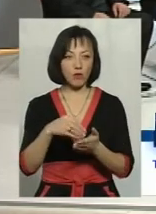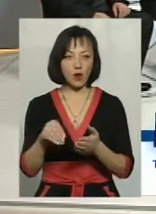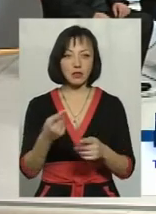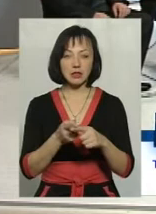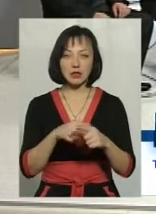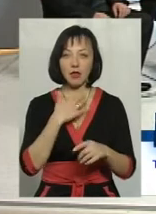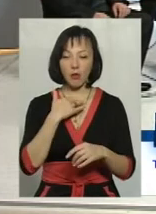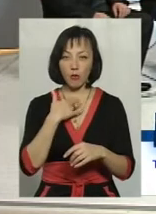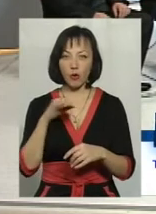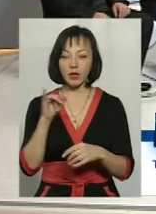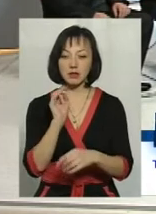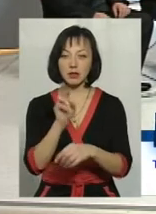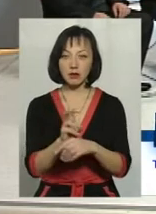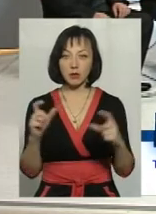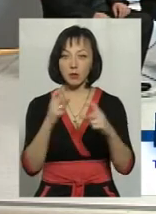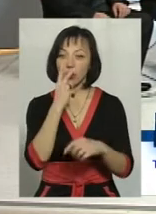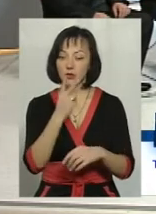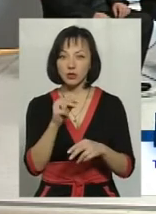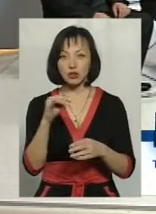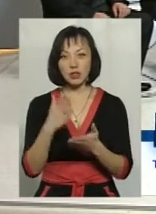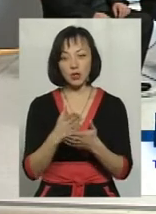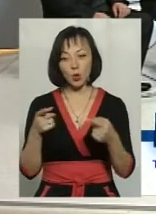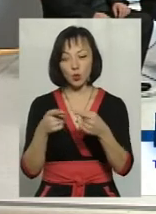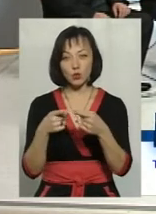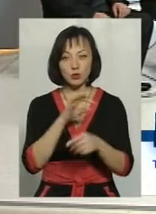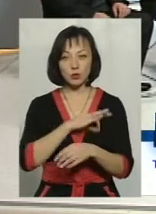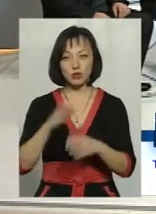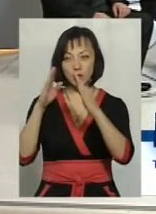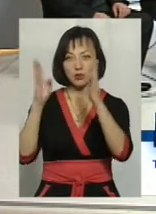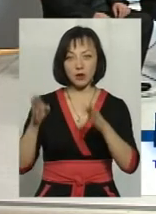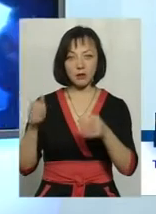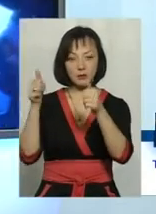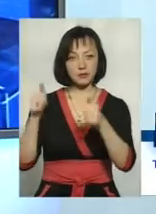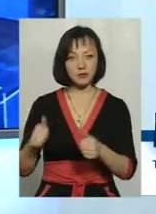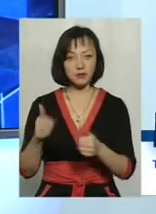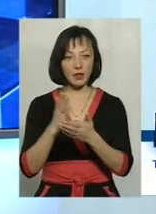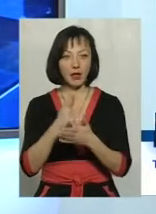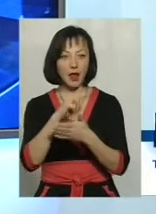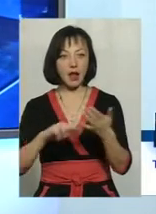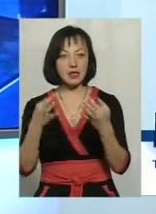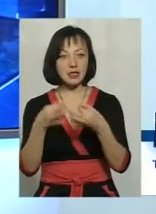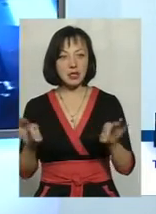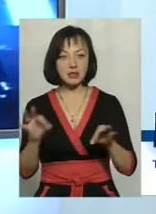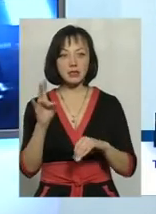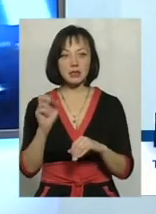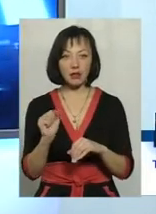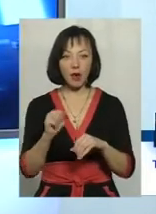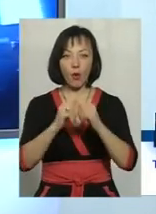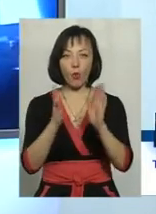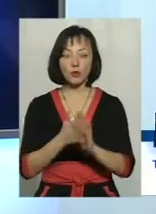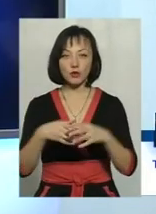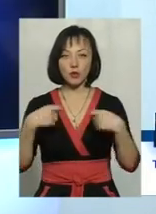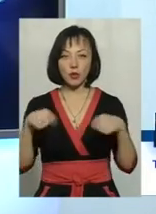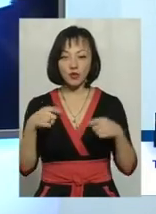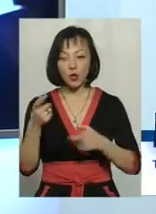напої. І зайти в магазин, подивитися, чи є куточок споживача, чи в куточку споживача є ліцензія на оптову торгівлю,